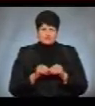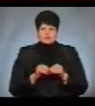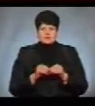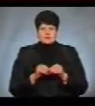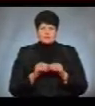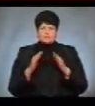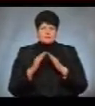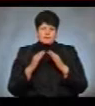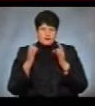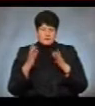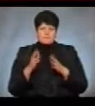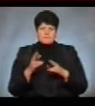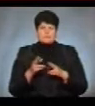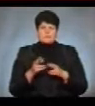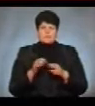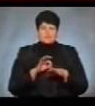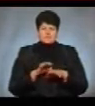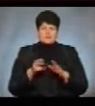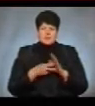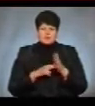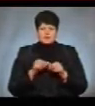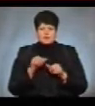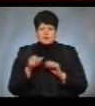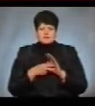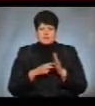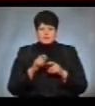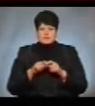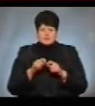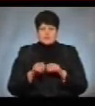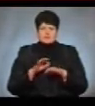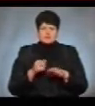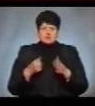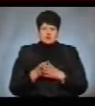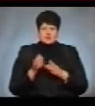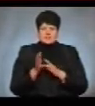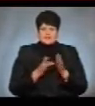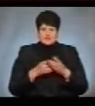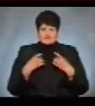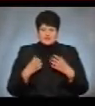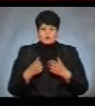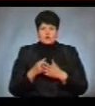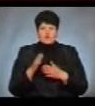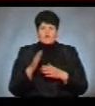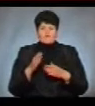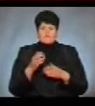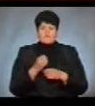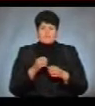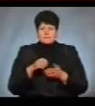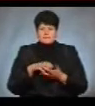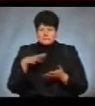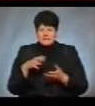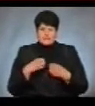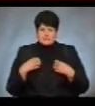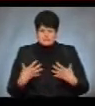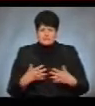виключення. Проводяться планові та позапланові перевірки. Як правило, ці перевірки проводяться до Різдвяних свят та до Великодних свят. Під час перевірок нашими